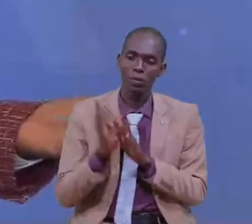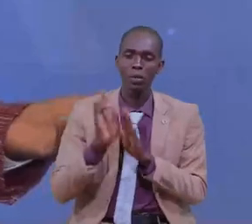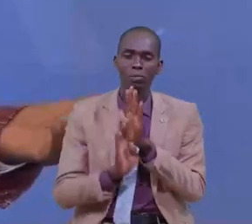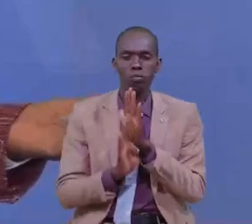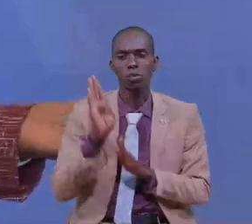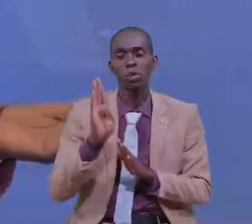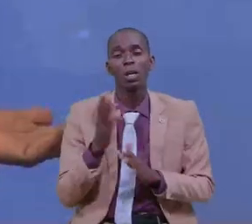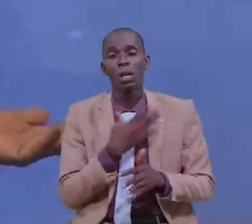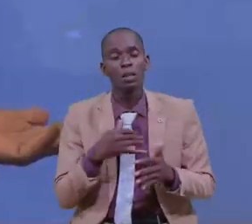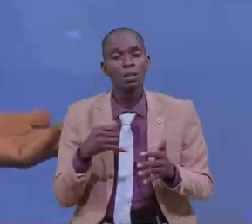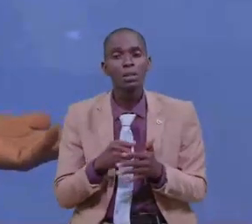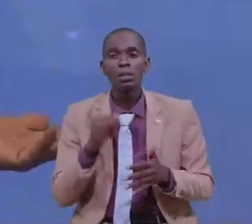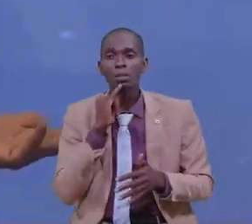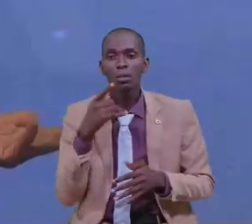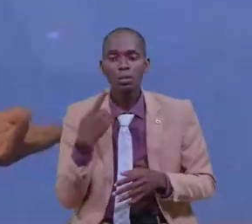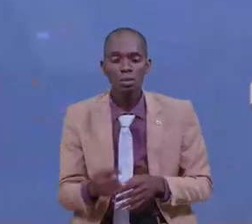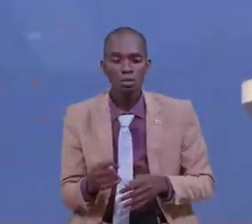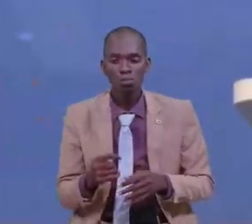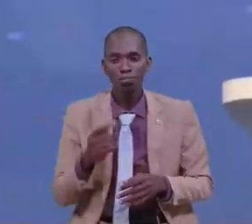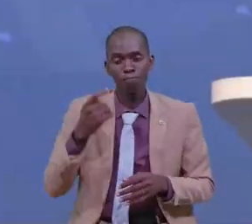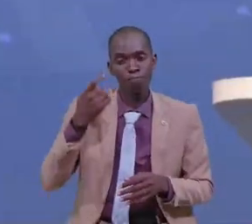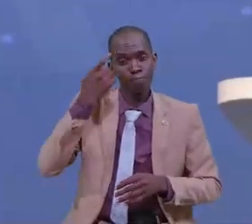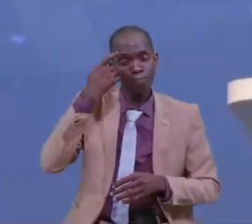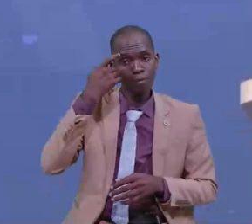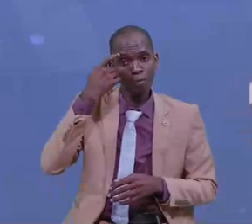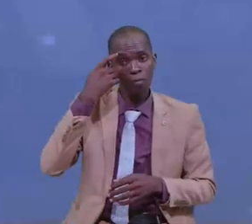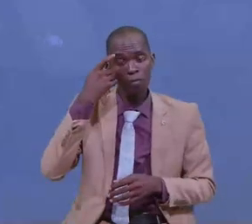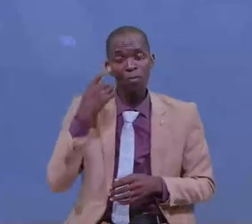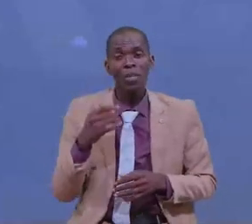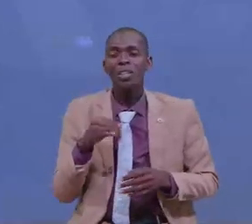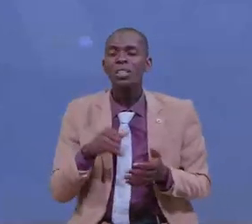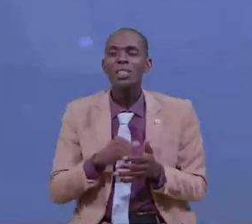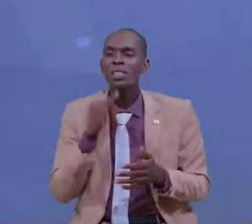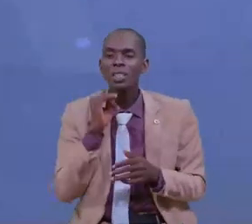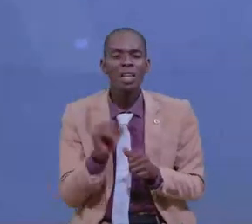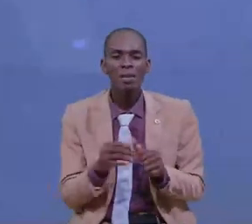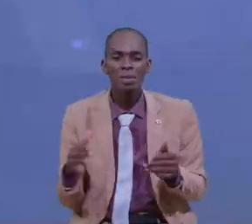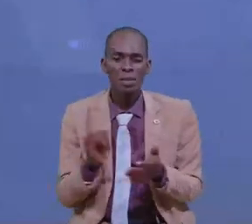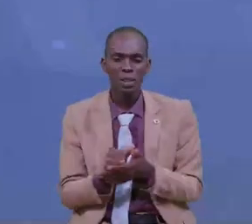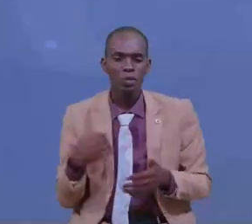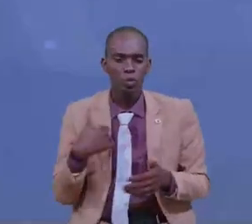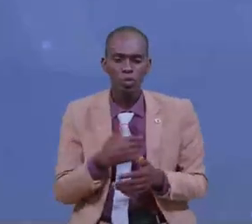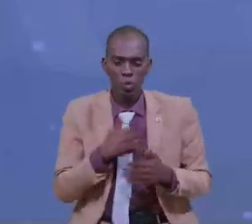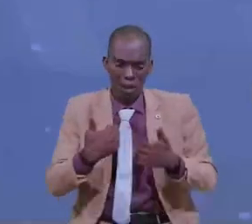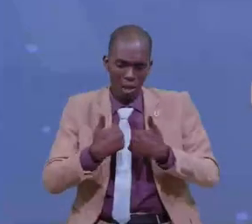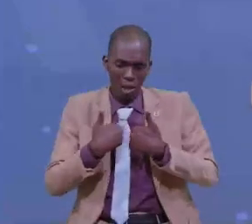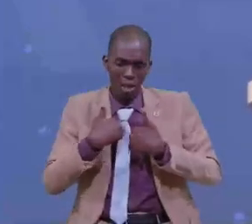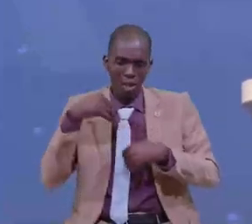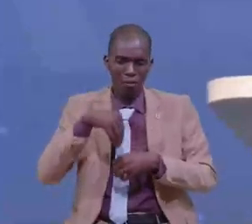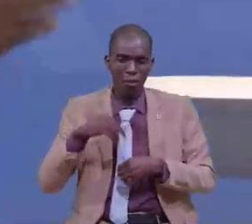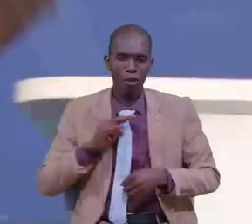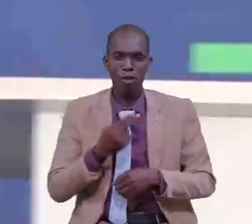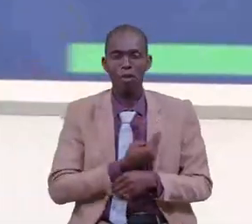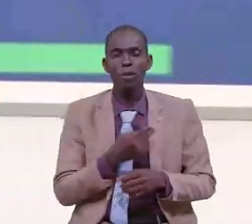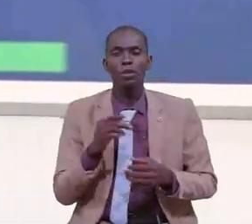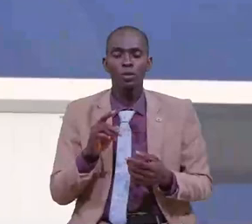développer. Et ce sont les muscles, ou bien ce sont les nerfs, et tout ce que nous avons en nous